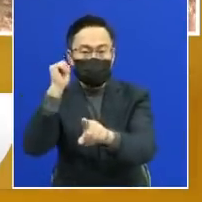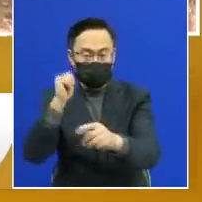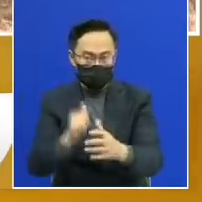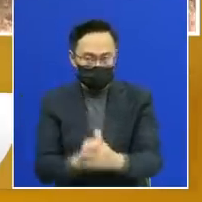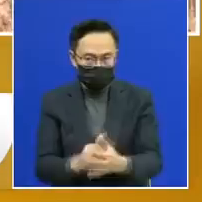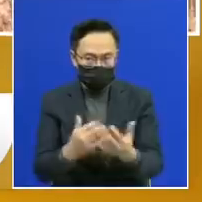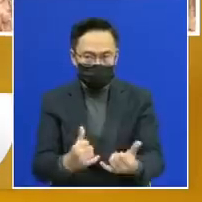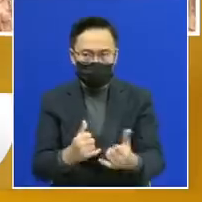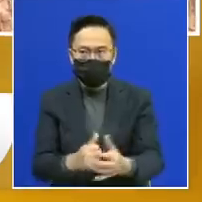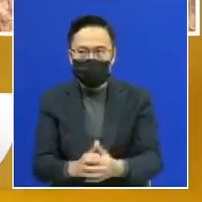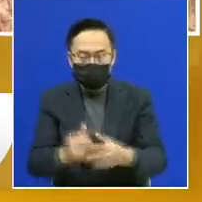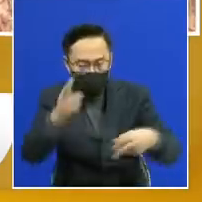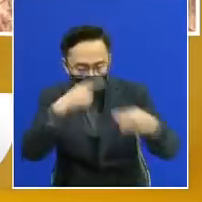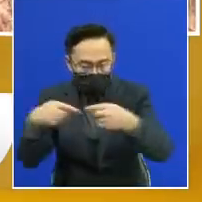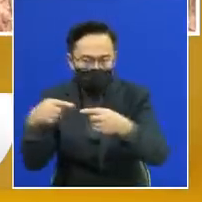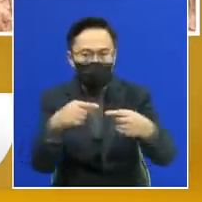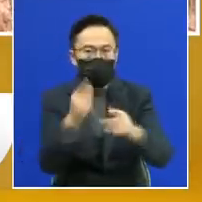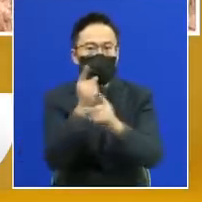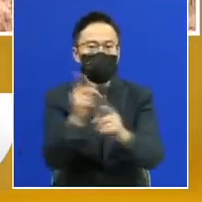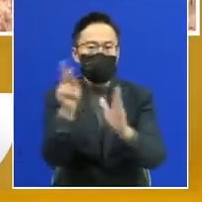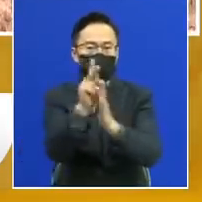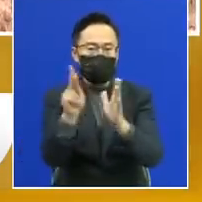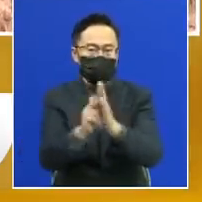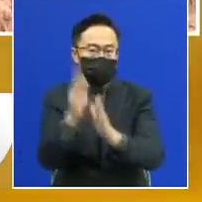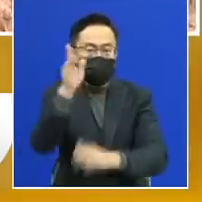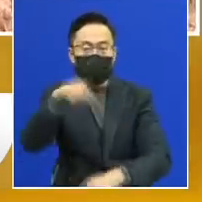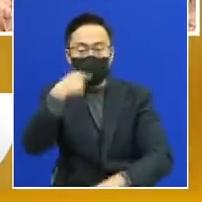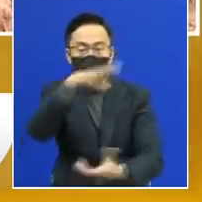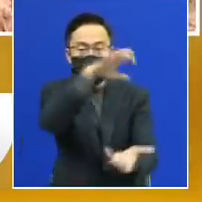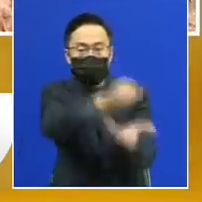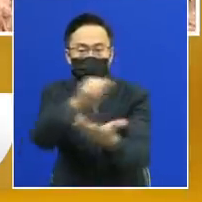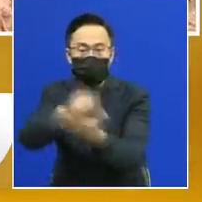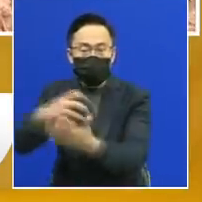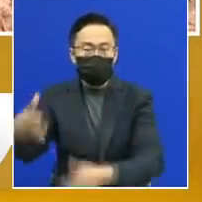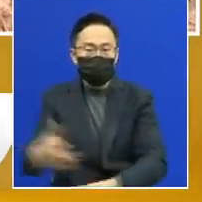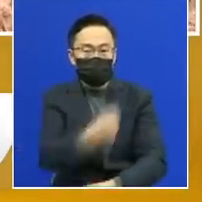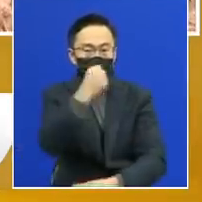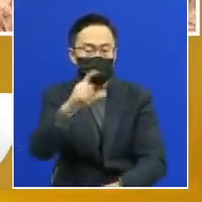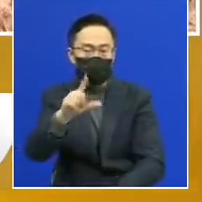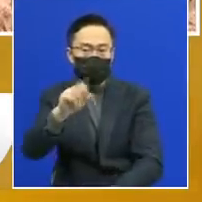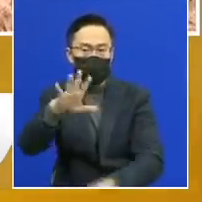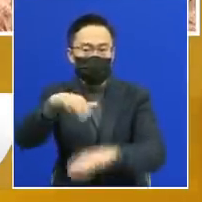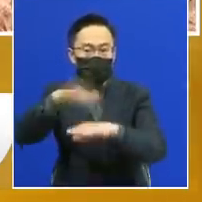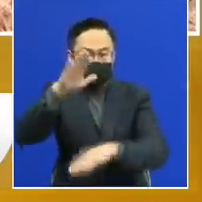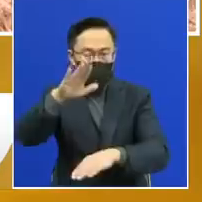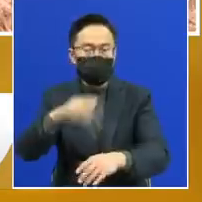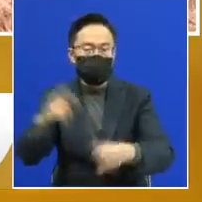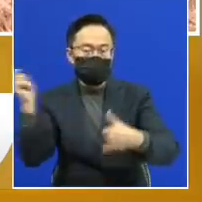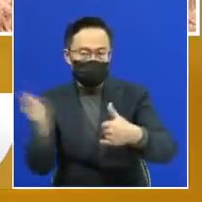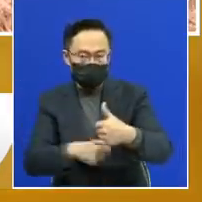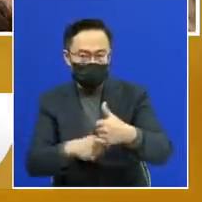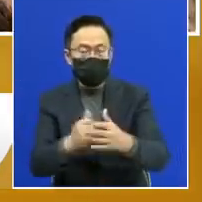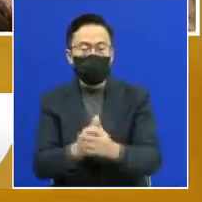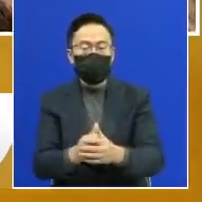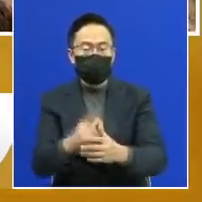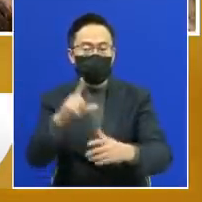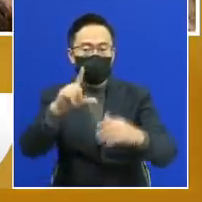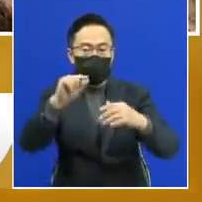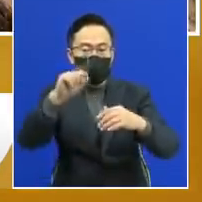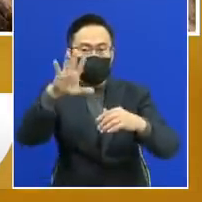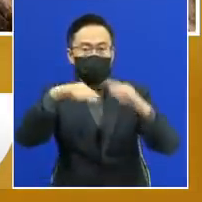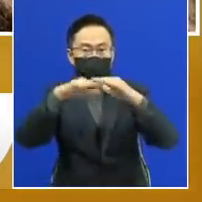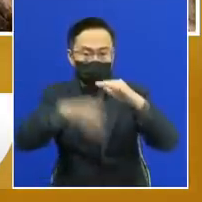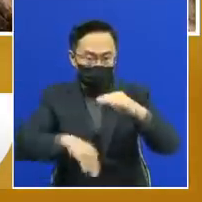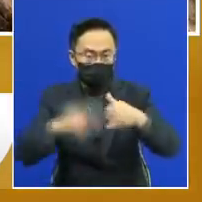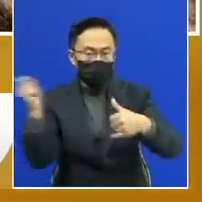วนจากนั้นก็คงจะต้องดำเนินการตามกฎหมายต่อไปว่าถ้าหากว่าครอบครองเกิน25ไร่ก็จะเป็นโทษแบบหนึ่งถ้าต่ำกว่า25ไร่ก็จะเป็นแบบหนึ่ง